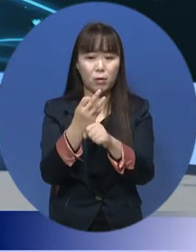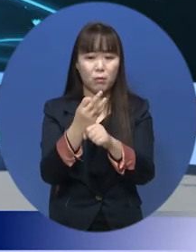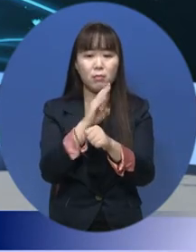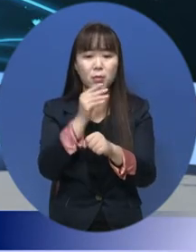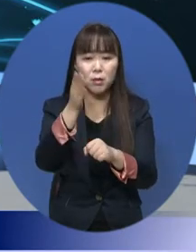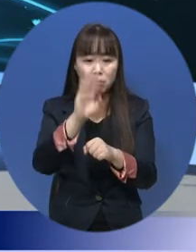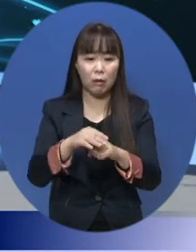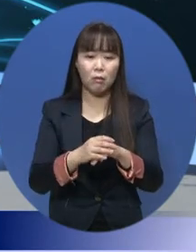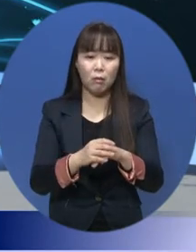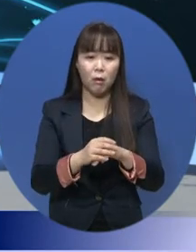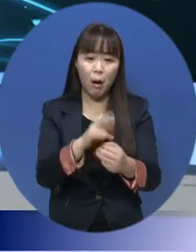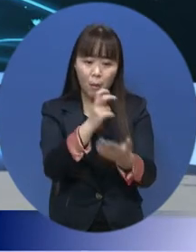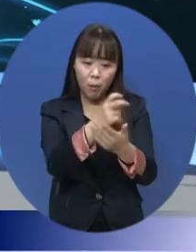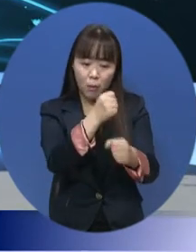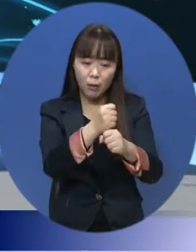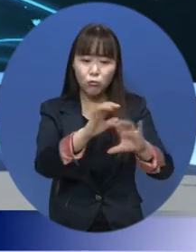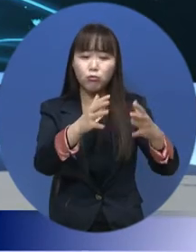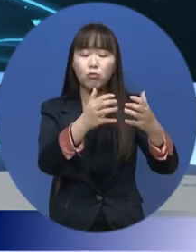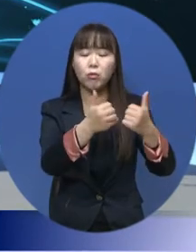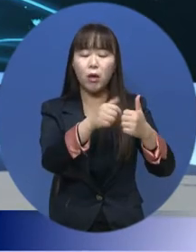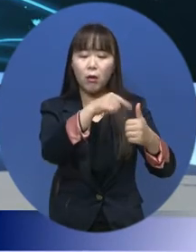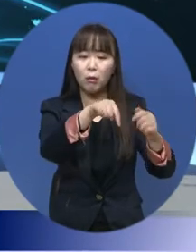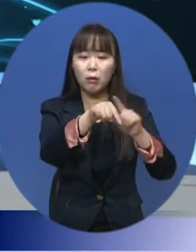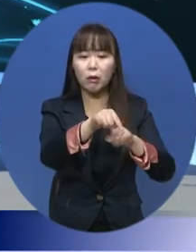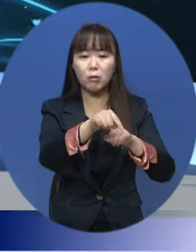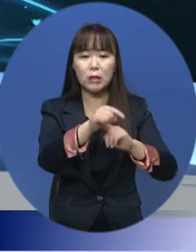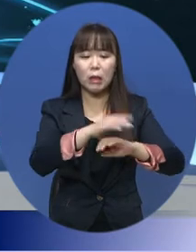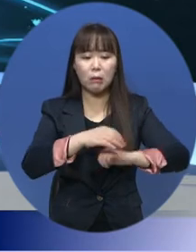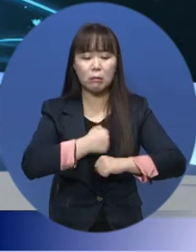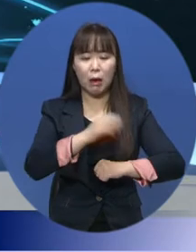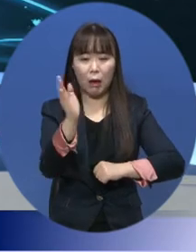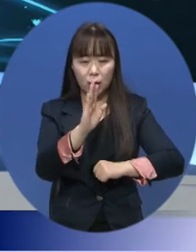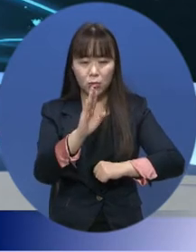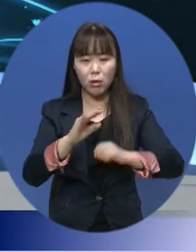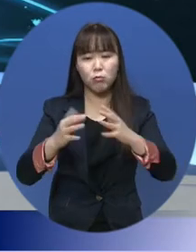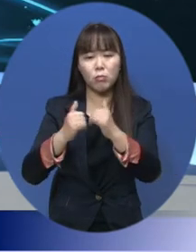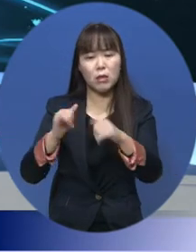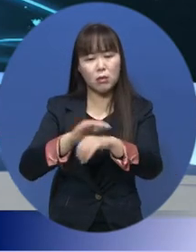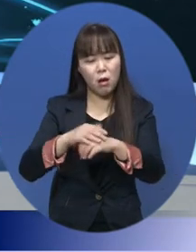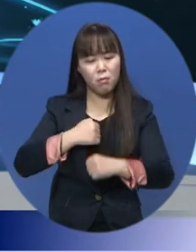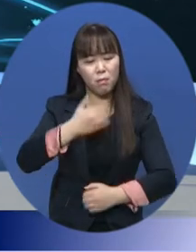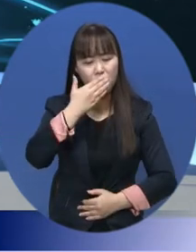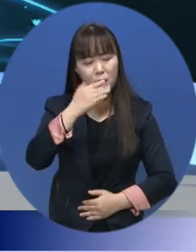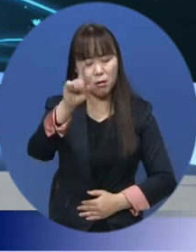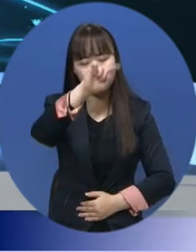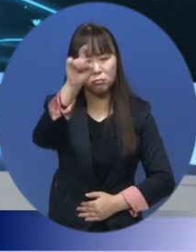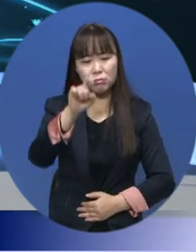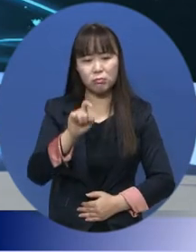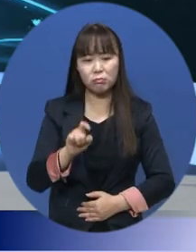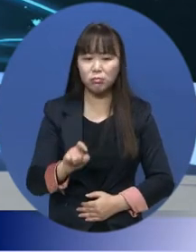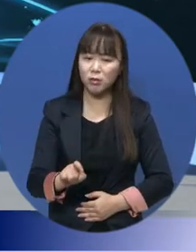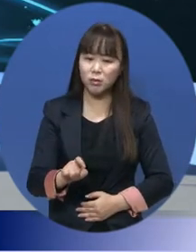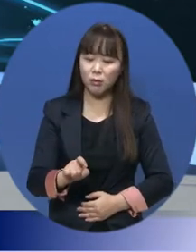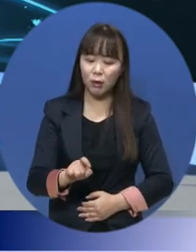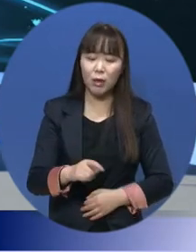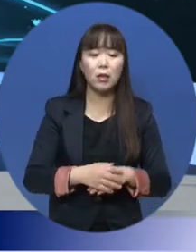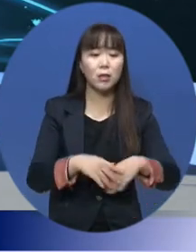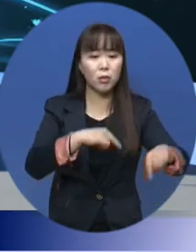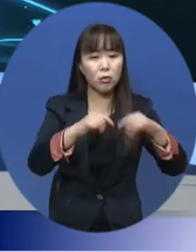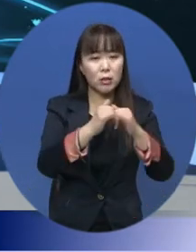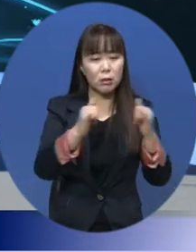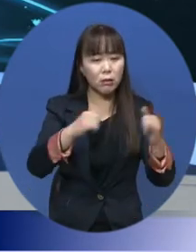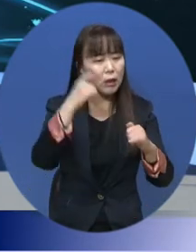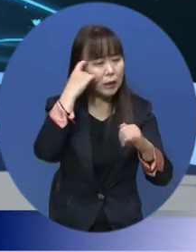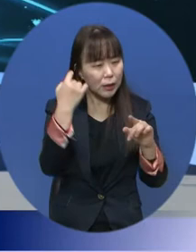정작 법을 만든 국회 조차 지키지 않는 법을 국민들이 잘 지킬 수 있을지 정치인들의 인식